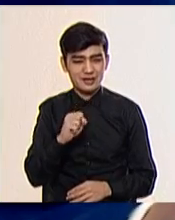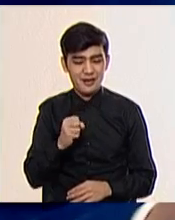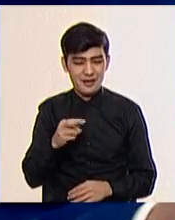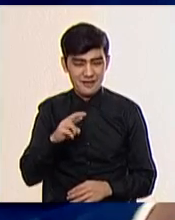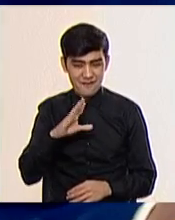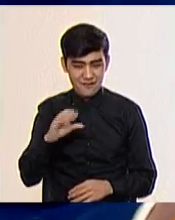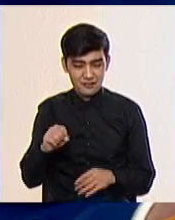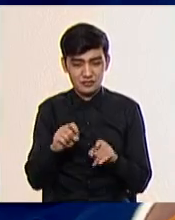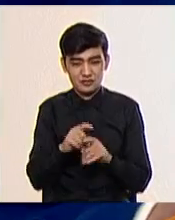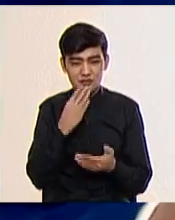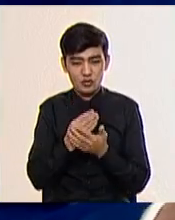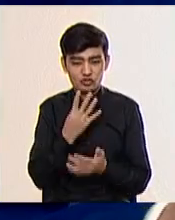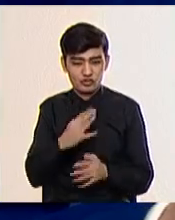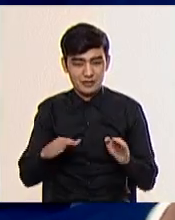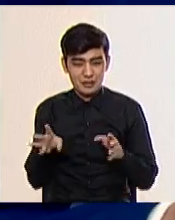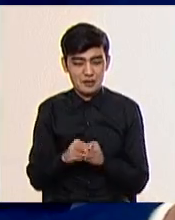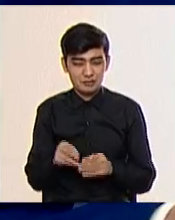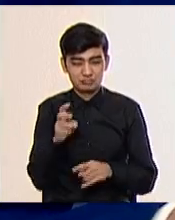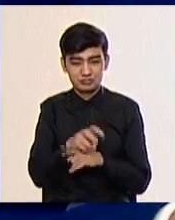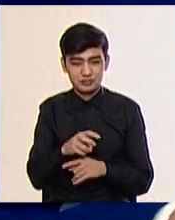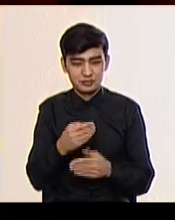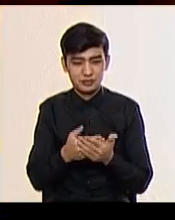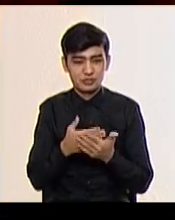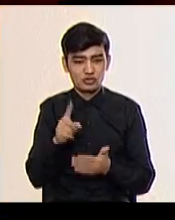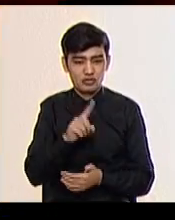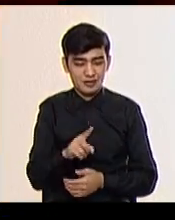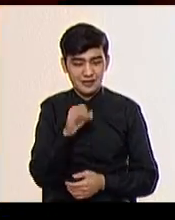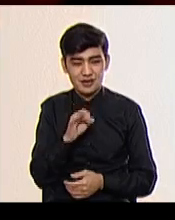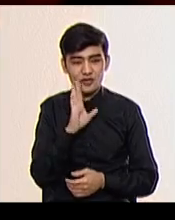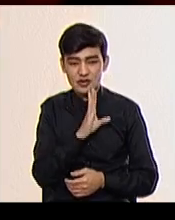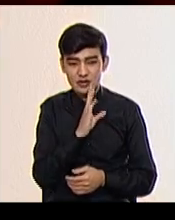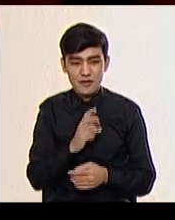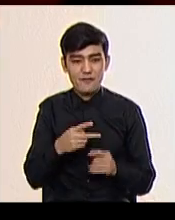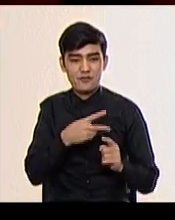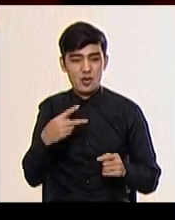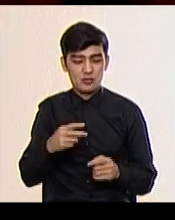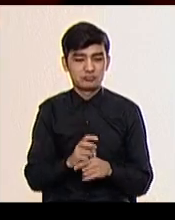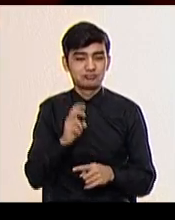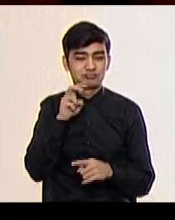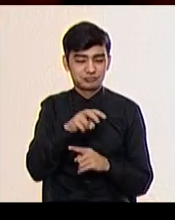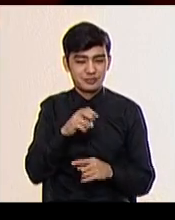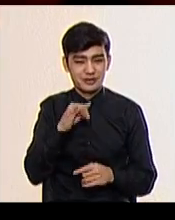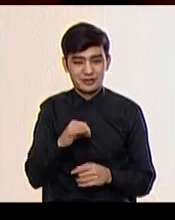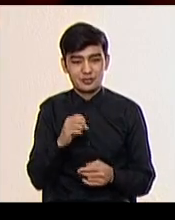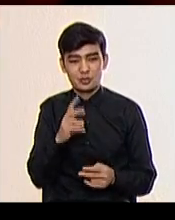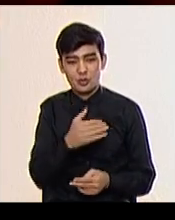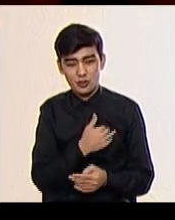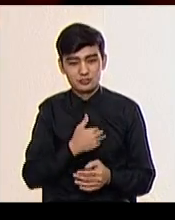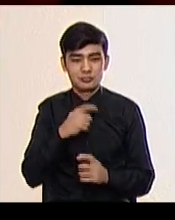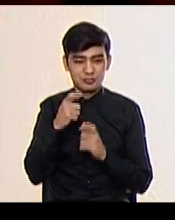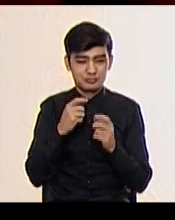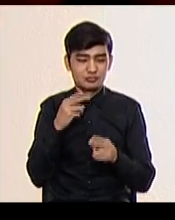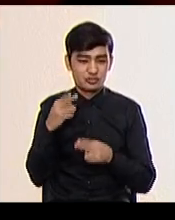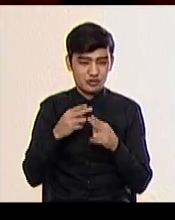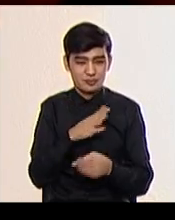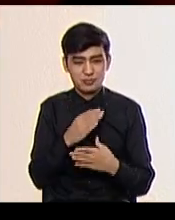четырьмя детьми примерно без четверти час. Женщина поднялась на второй этаж и пыталась хоть до кого-нибудь докричаться.